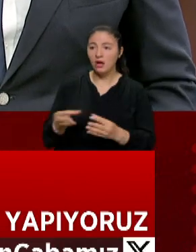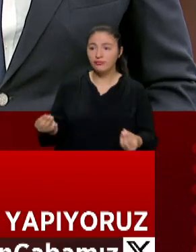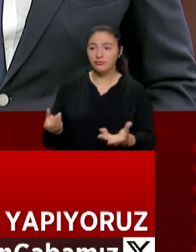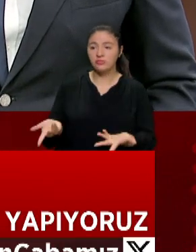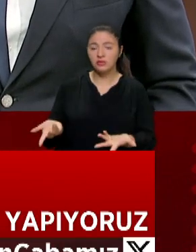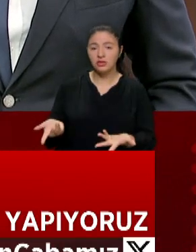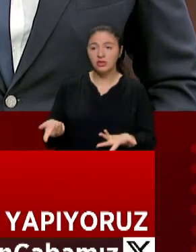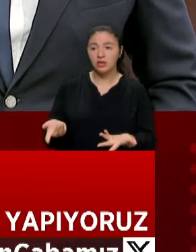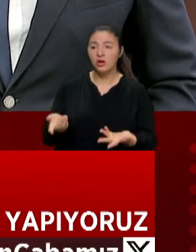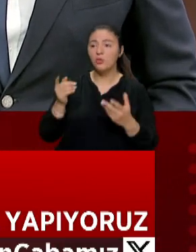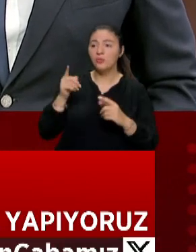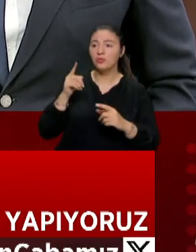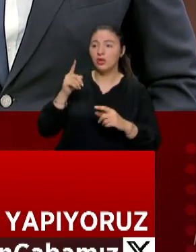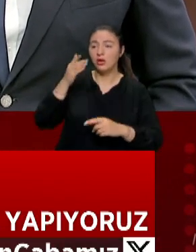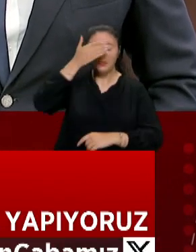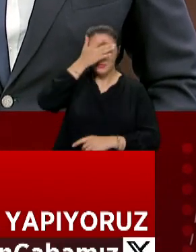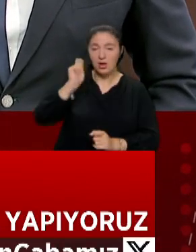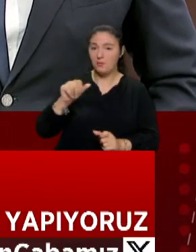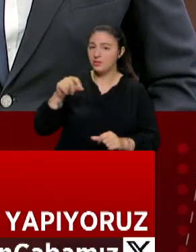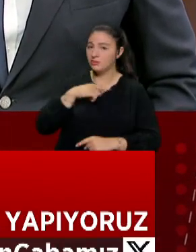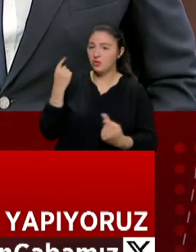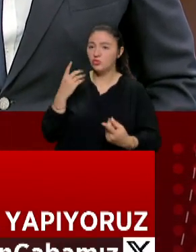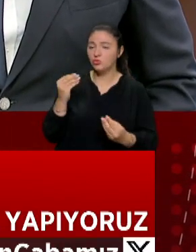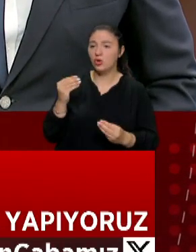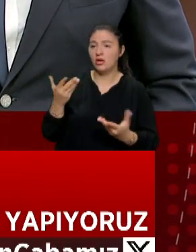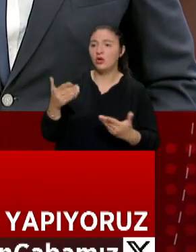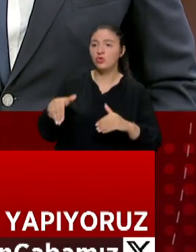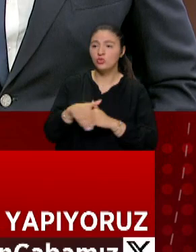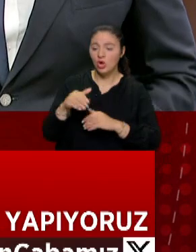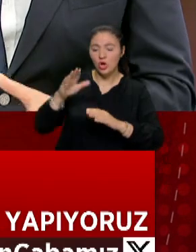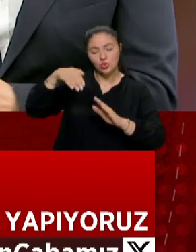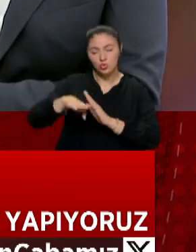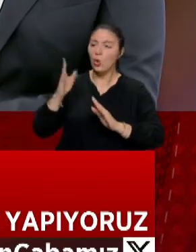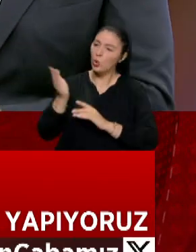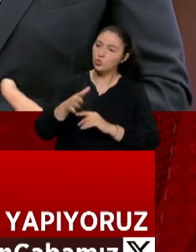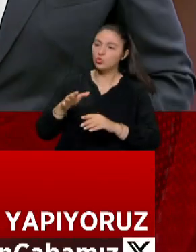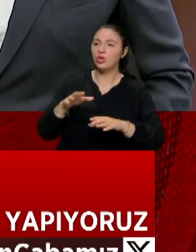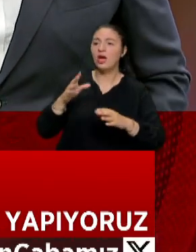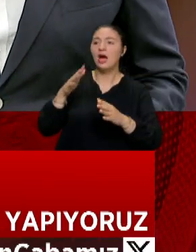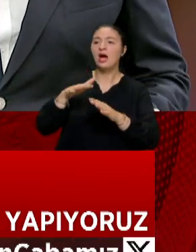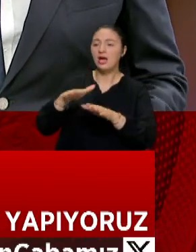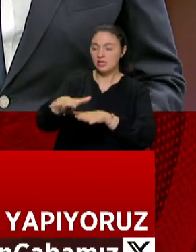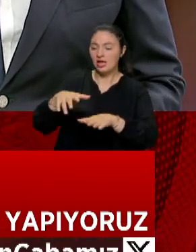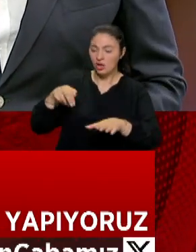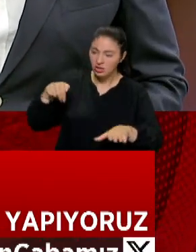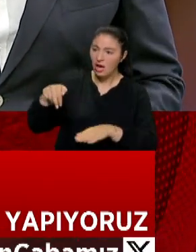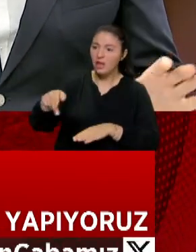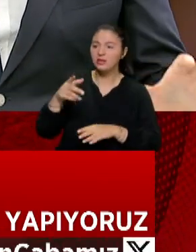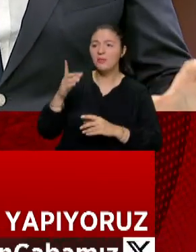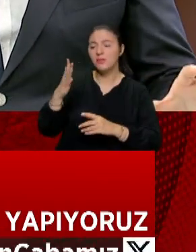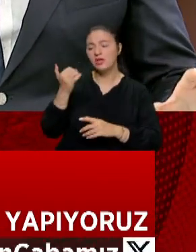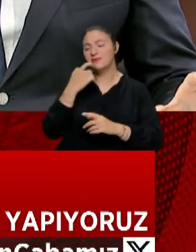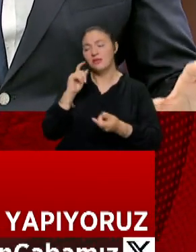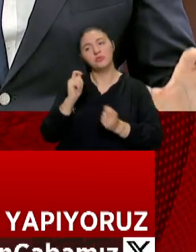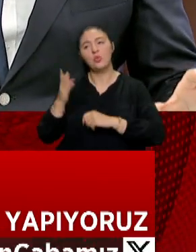ee buna gözümüzü kapatamayız çok sokağımız çukur olabilir Efendim kaldırımımızı 5 senede bir 6 senede bir değiştirebiliriz Ama